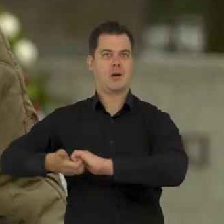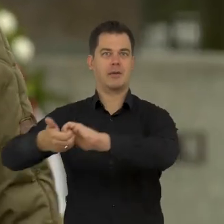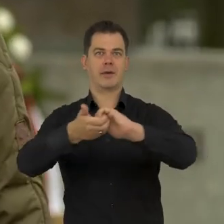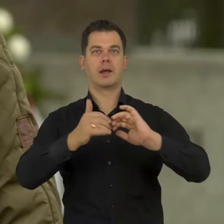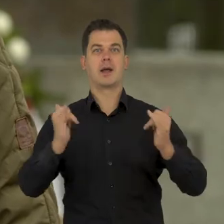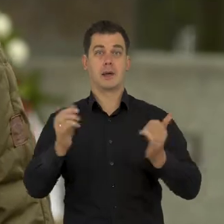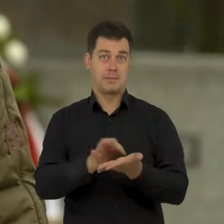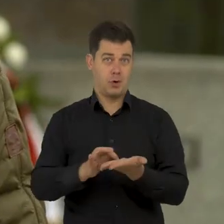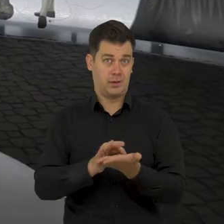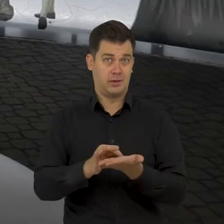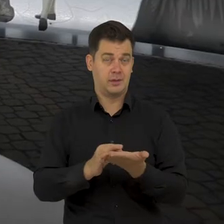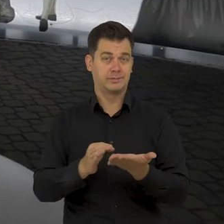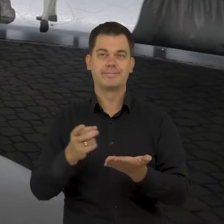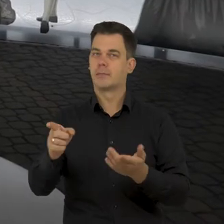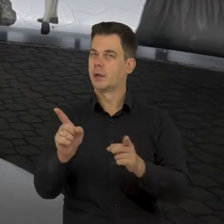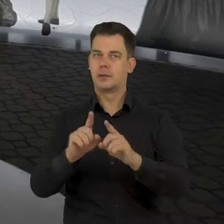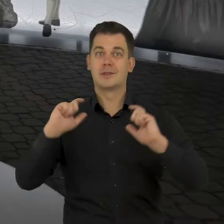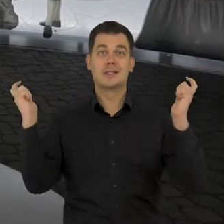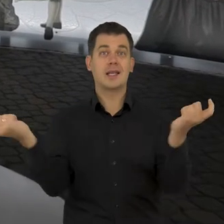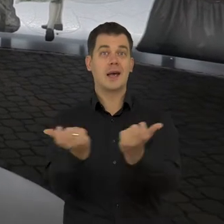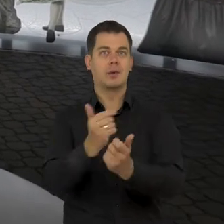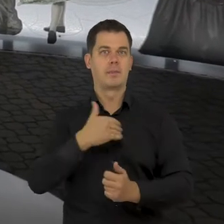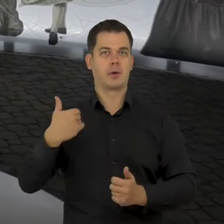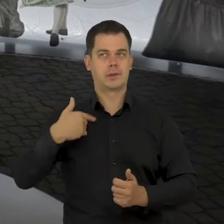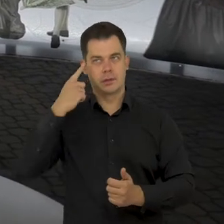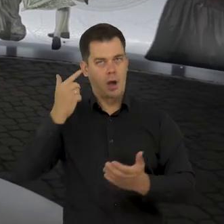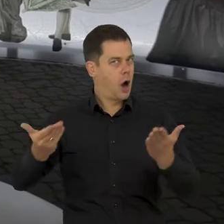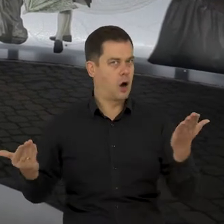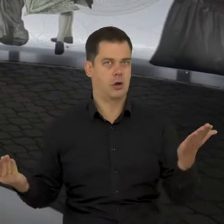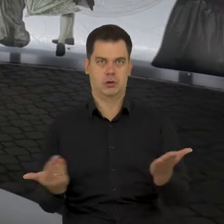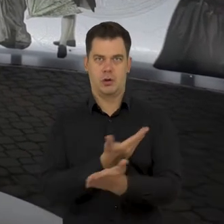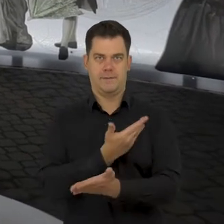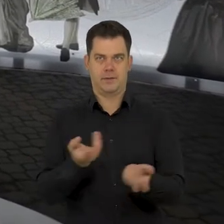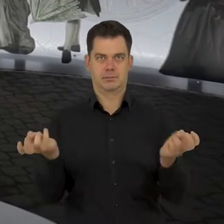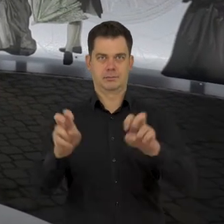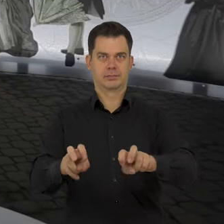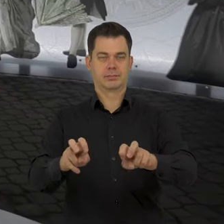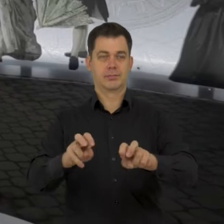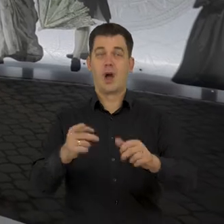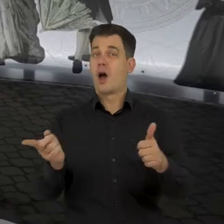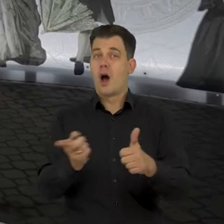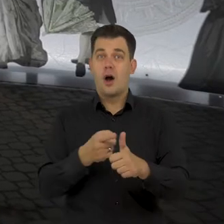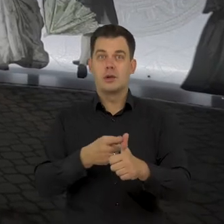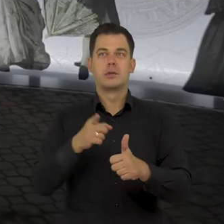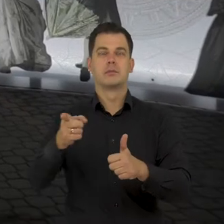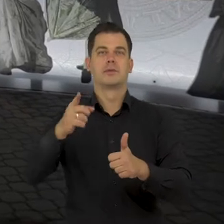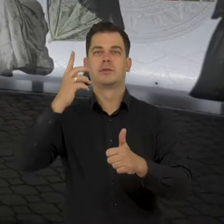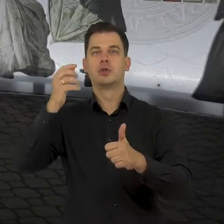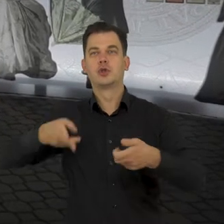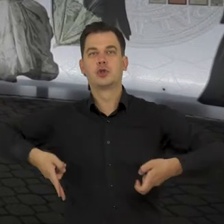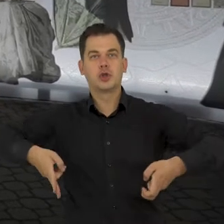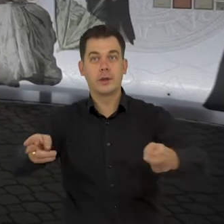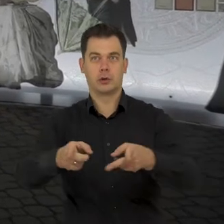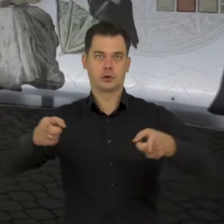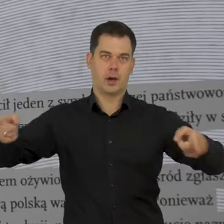3 systemy monetarne. Sprawa nie była łatwa. Wszystko w kraju trzeba było wymyślać i ustalać od nowa. Od